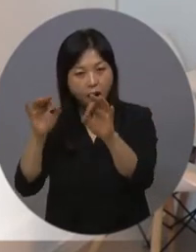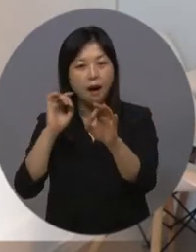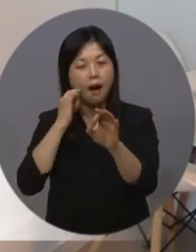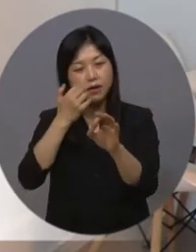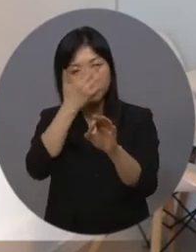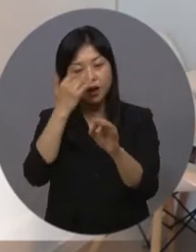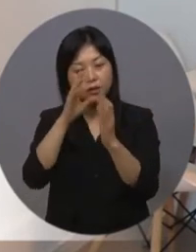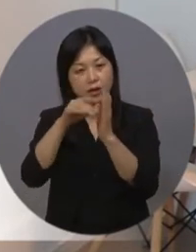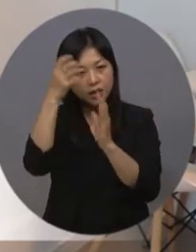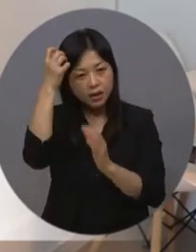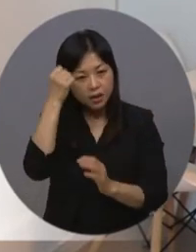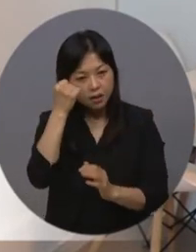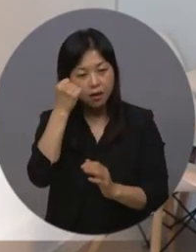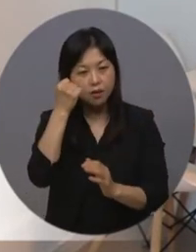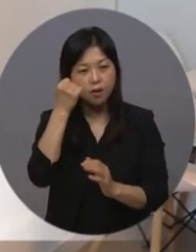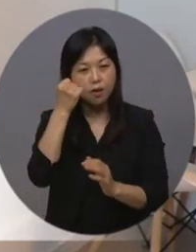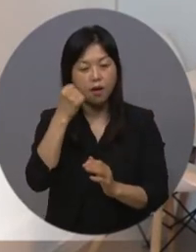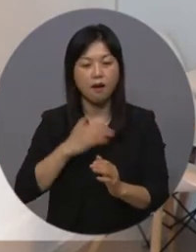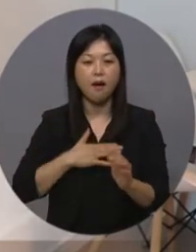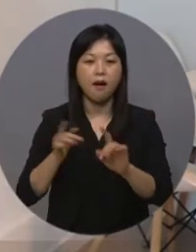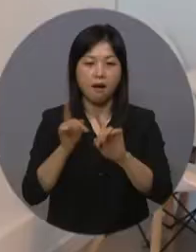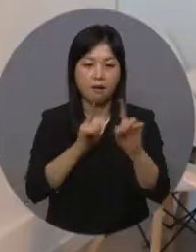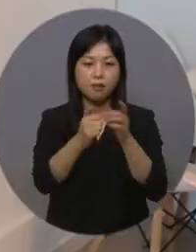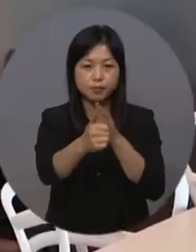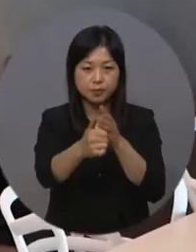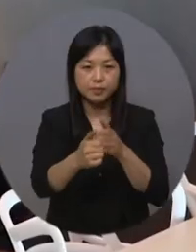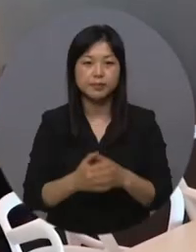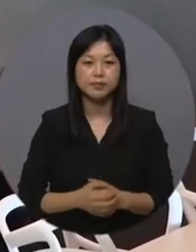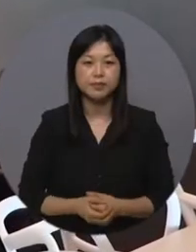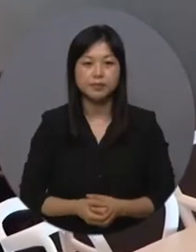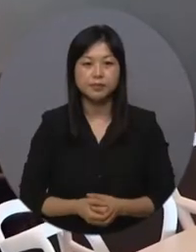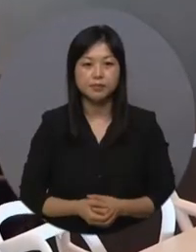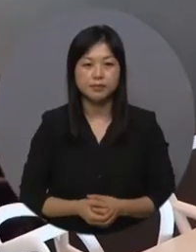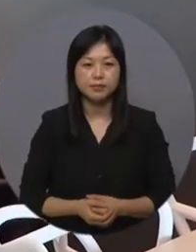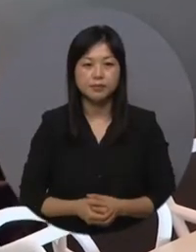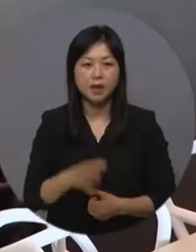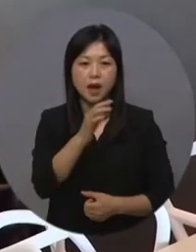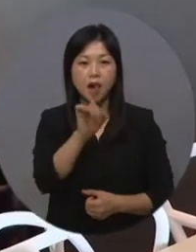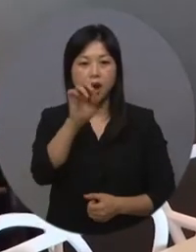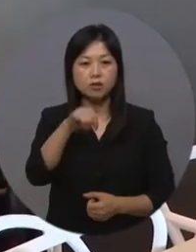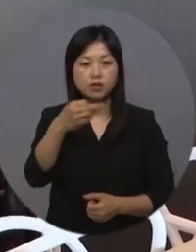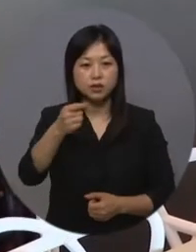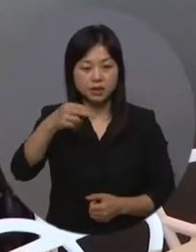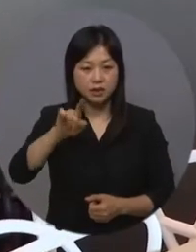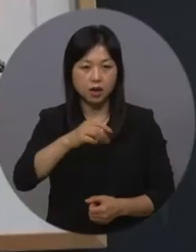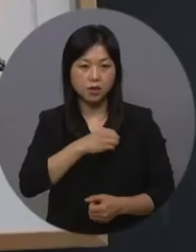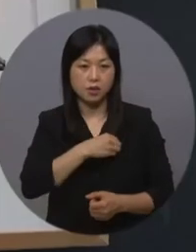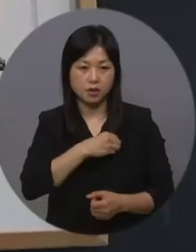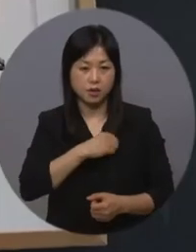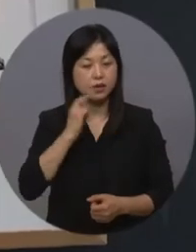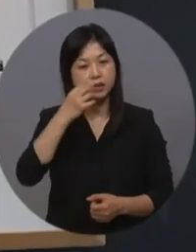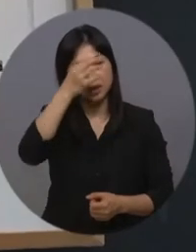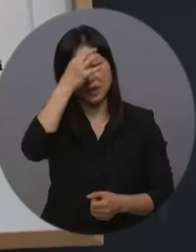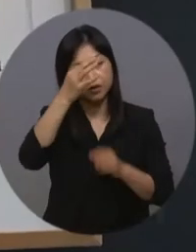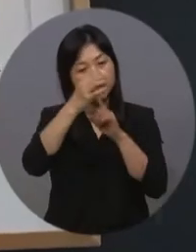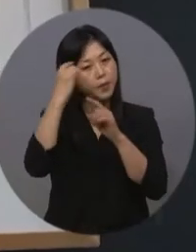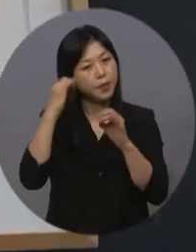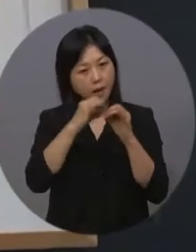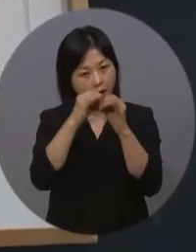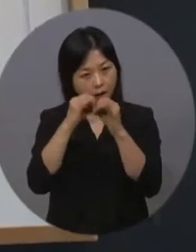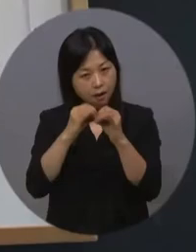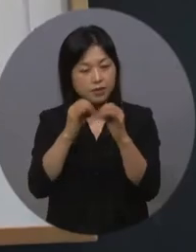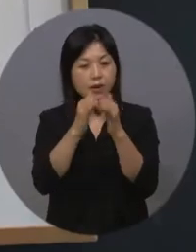통해 힐링하셨으면 하는 바람입니다. 이들 아우르다 회원들은 예술의 뜻을 같이 한 작가들의